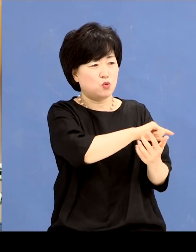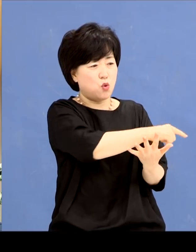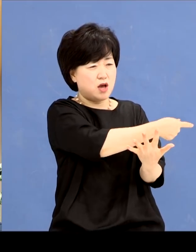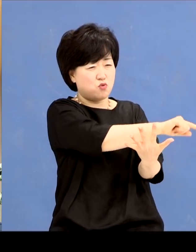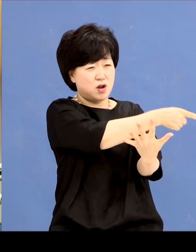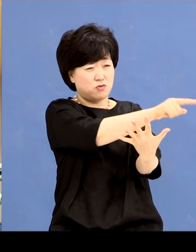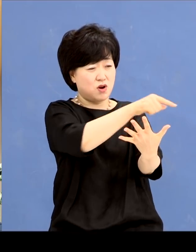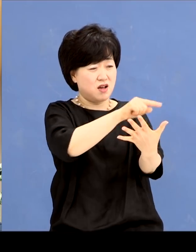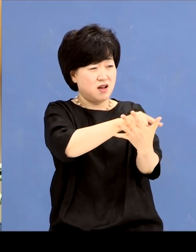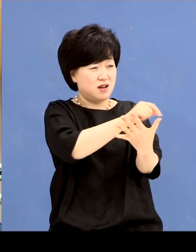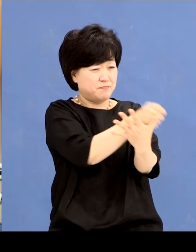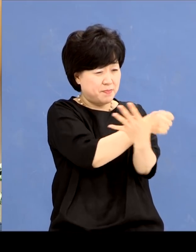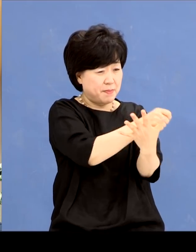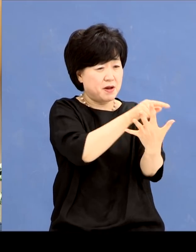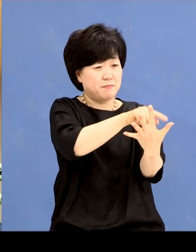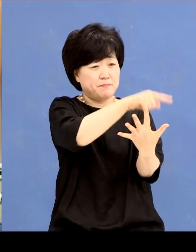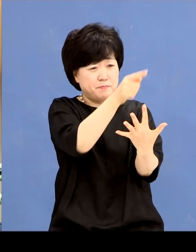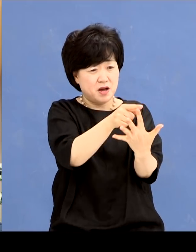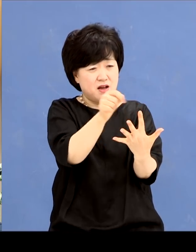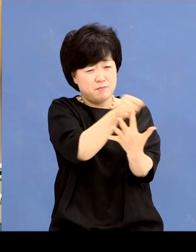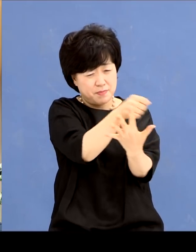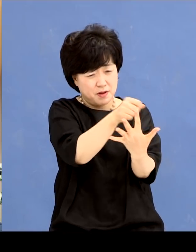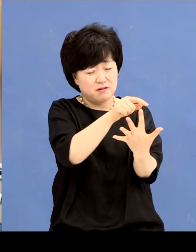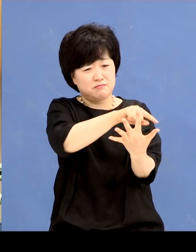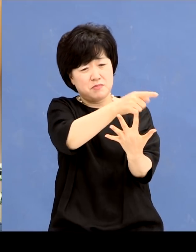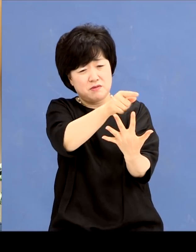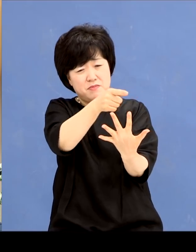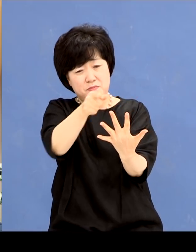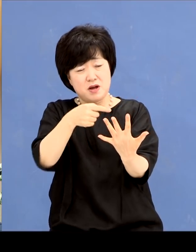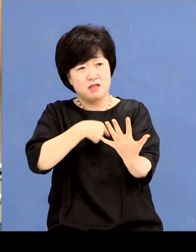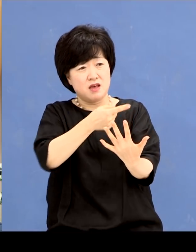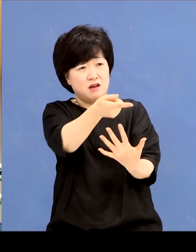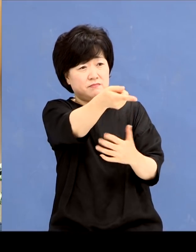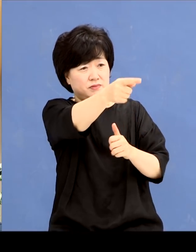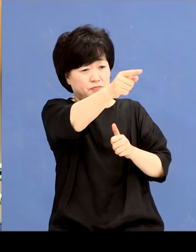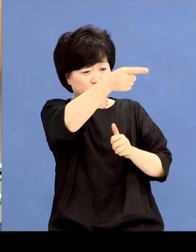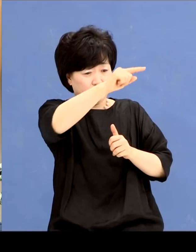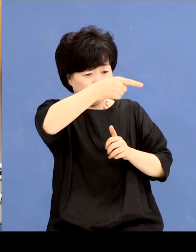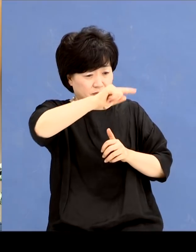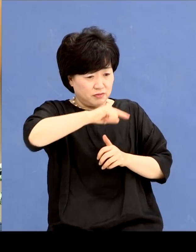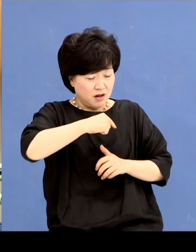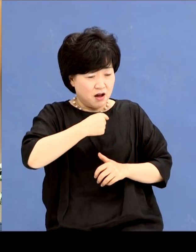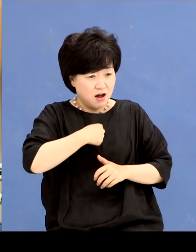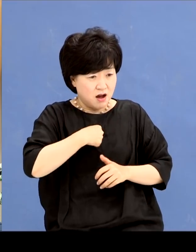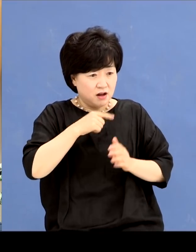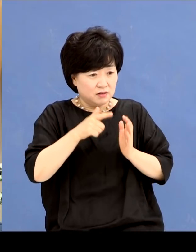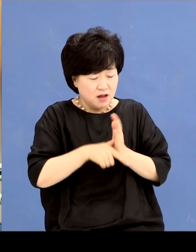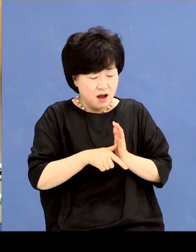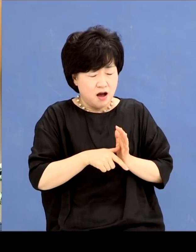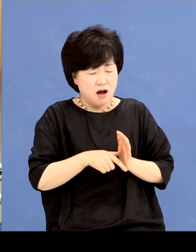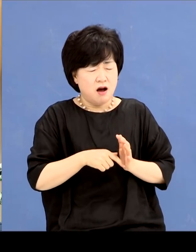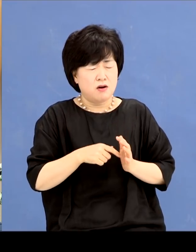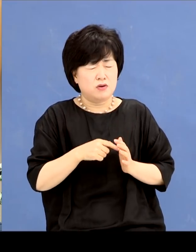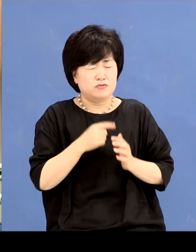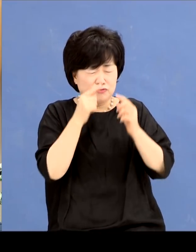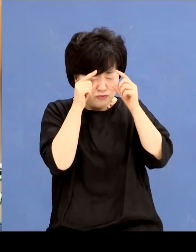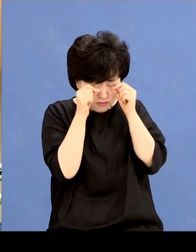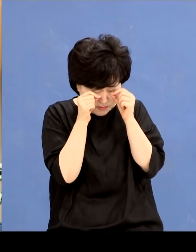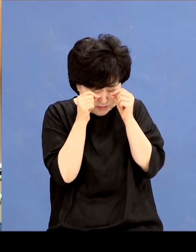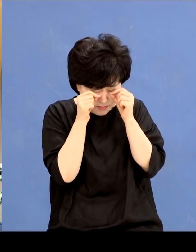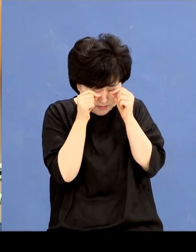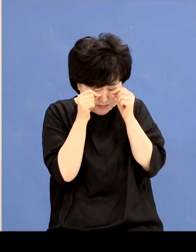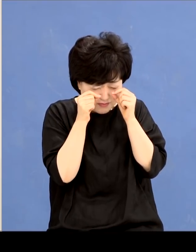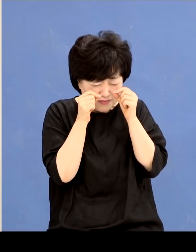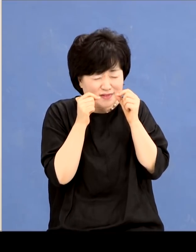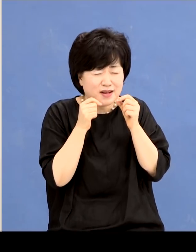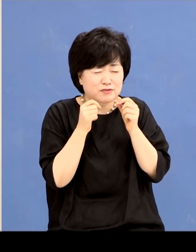맞을 때마다 제 차례를 기다리면서 교회에서 선생님께서 해주신 그 얘기들을 떠올리면서 눈을 감고 기도하는 건 너무 무서웠고 제가 눈을